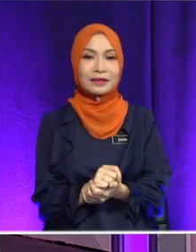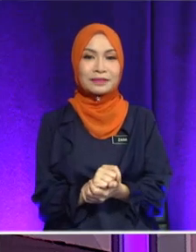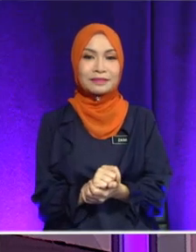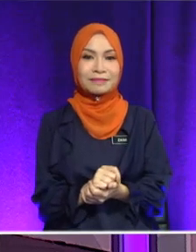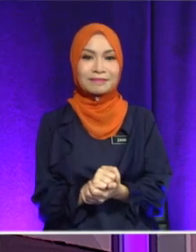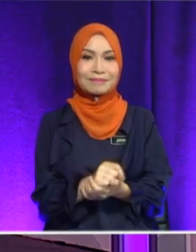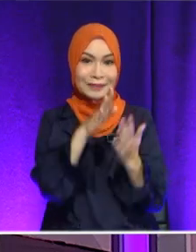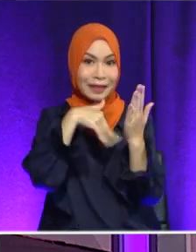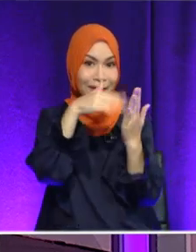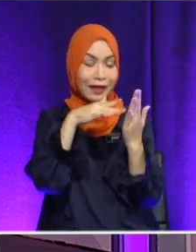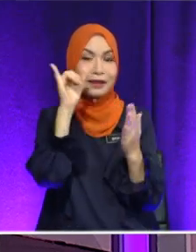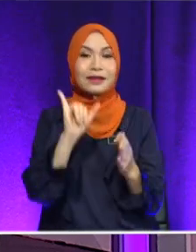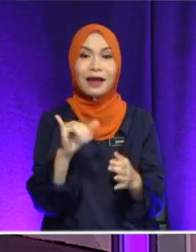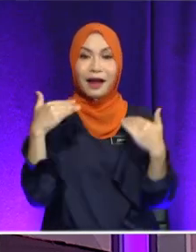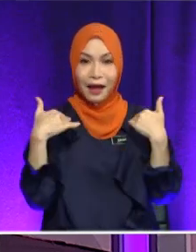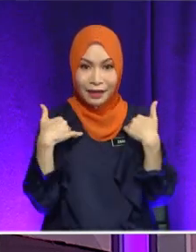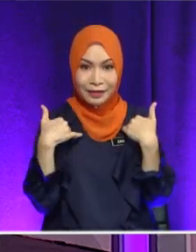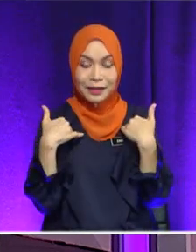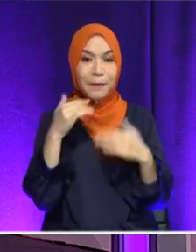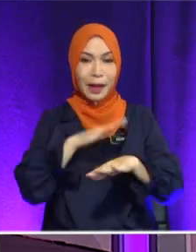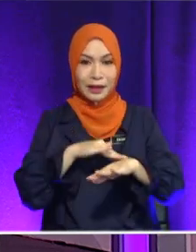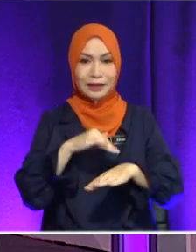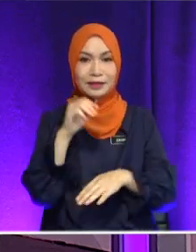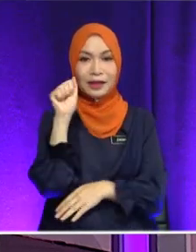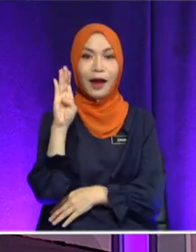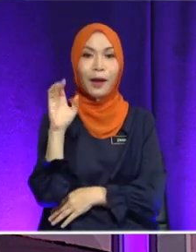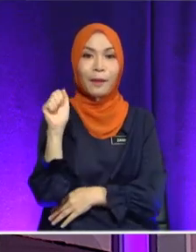yang wujud pada abad ke-20 oke